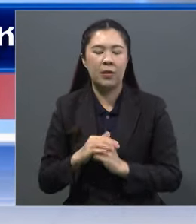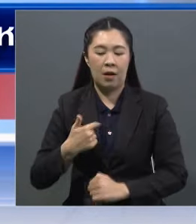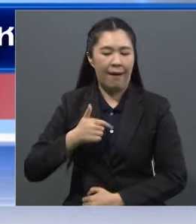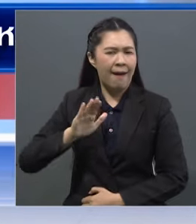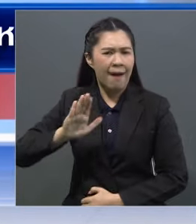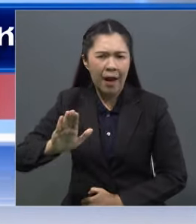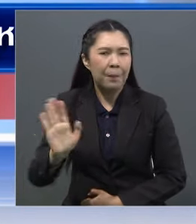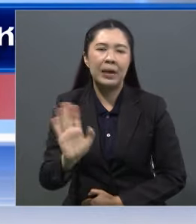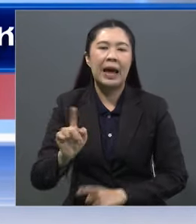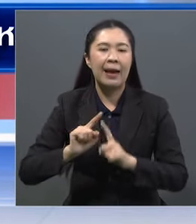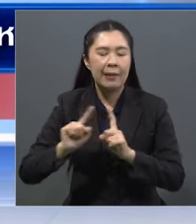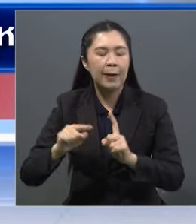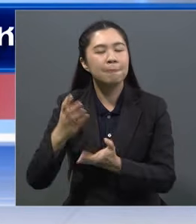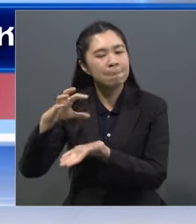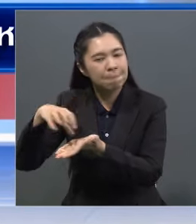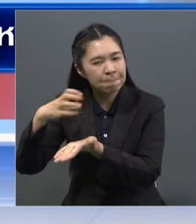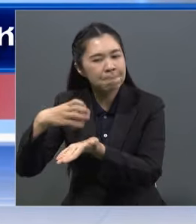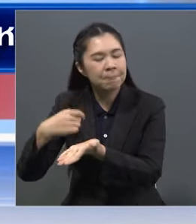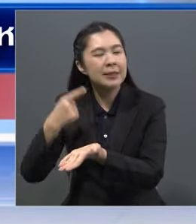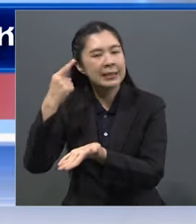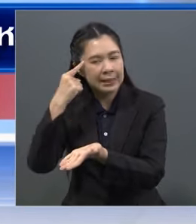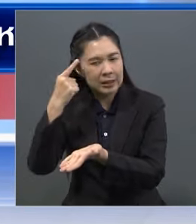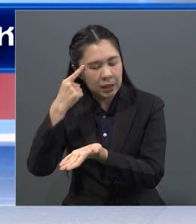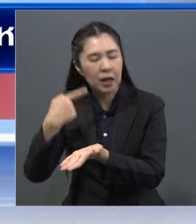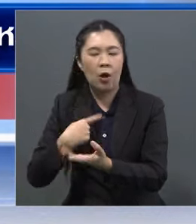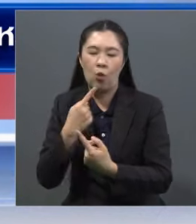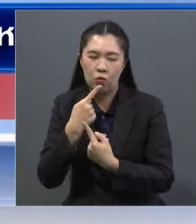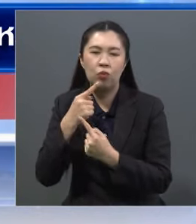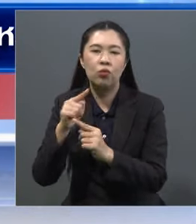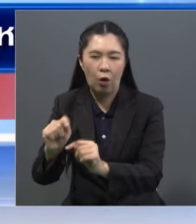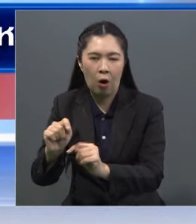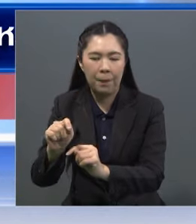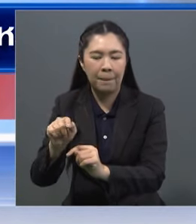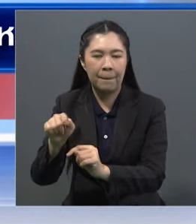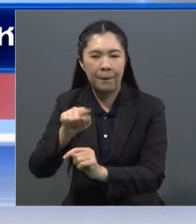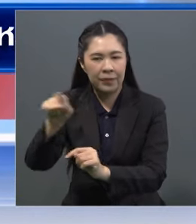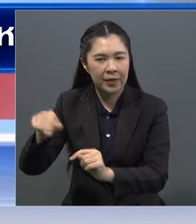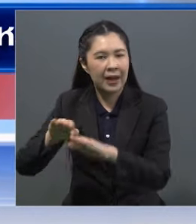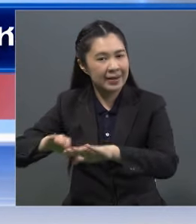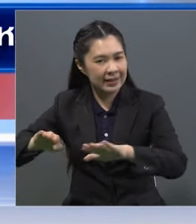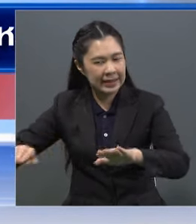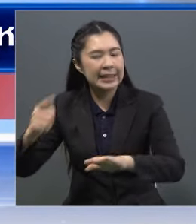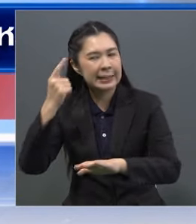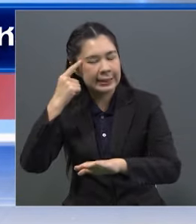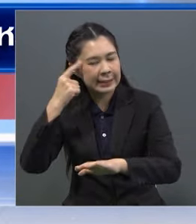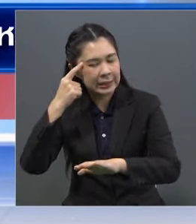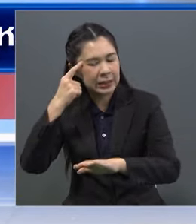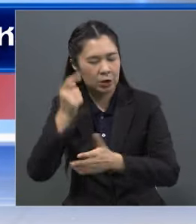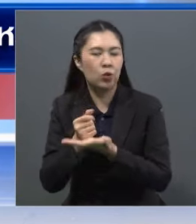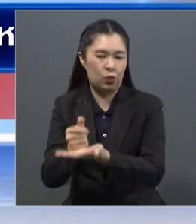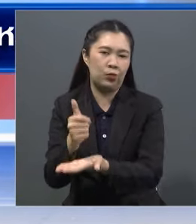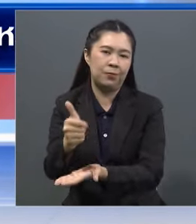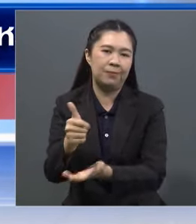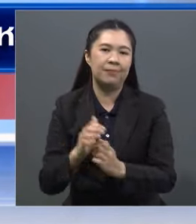แต่ว่ารับฟังแล้วก็สะท้อนคำถามหรือคำตอบให้เด็กได้คิดในลักษณะนี้ค่ะก็จะช่วยได